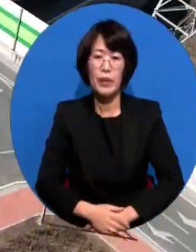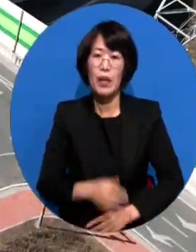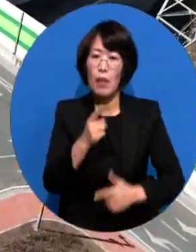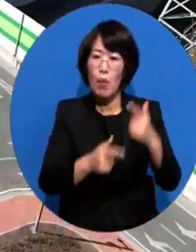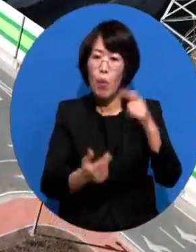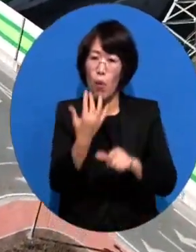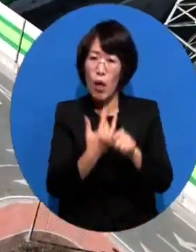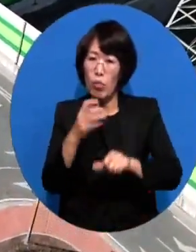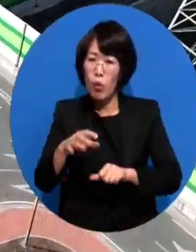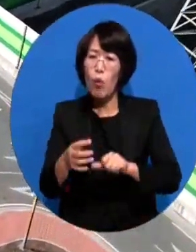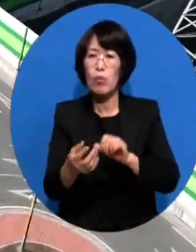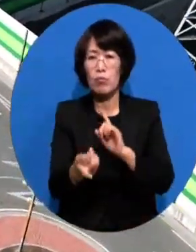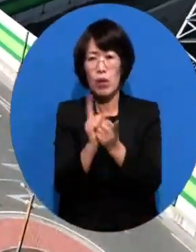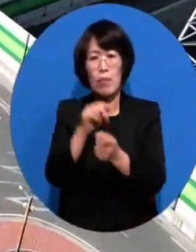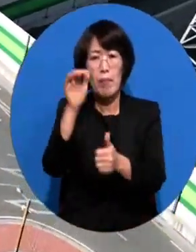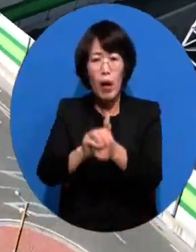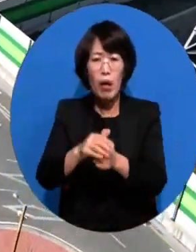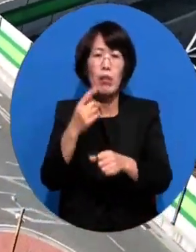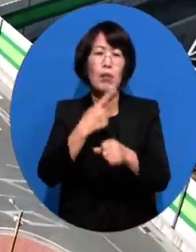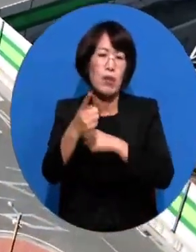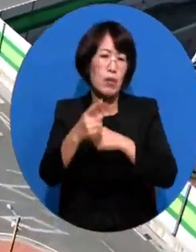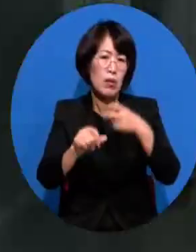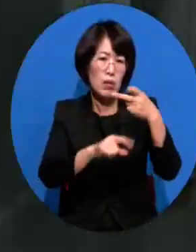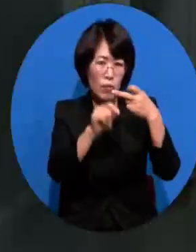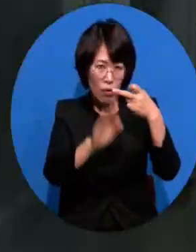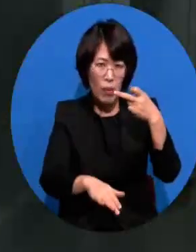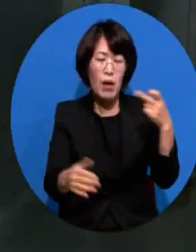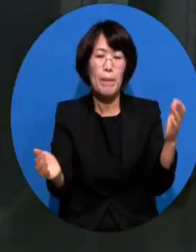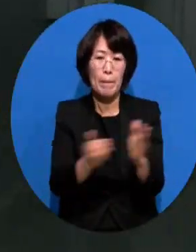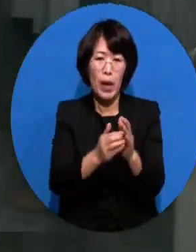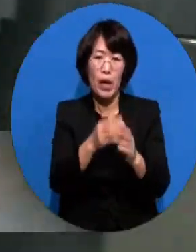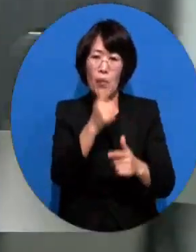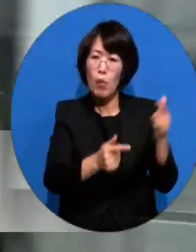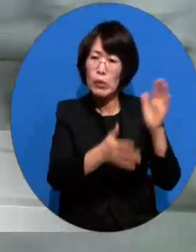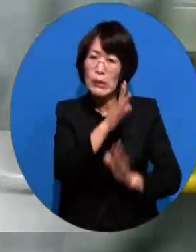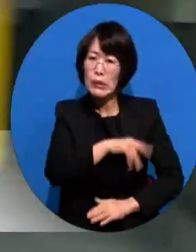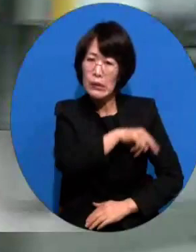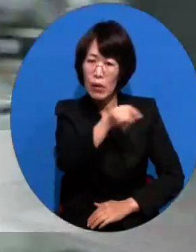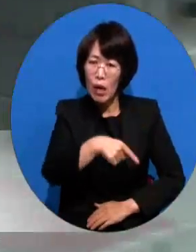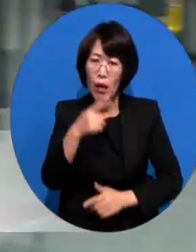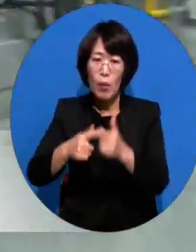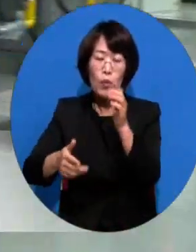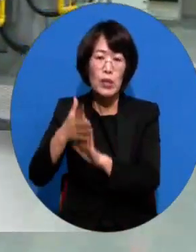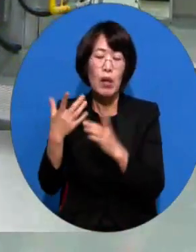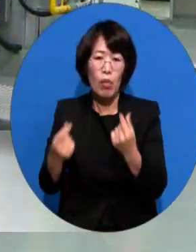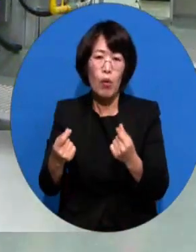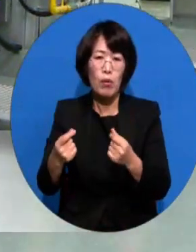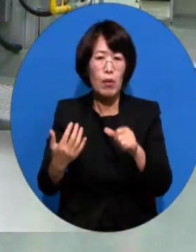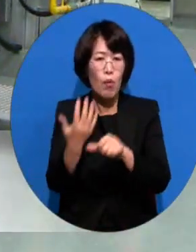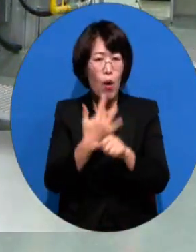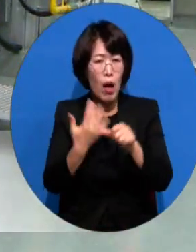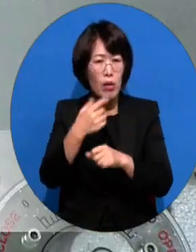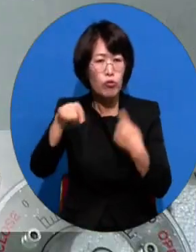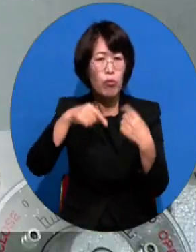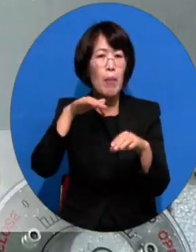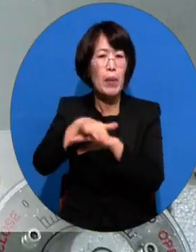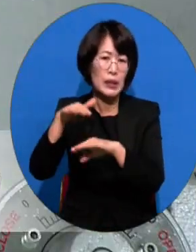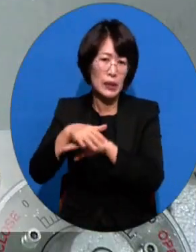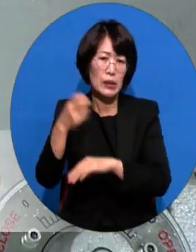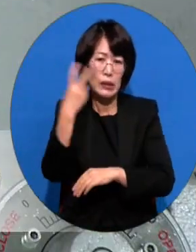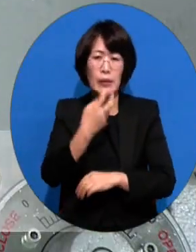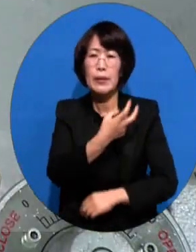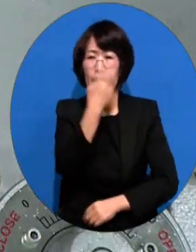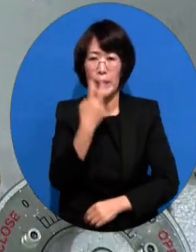목포 화장장 위탁 운영은 내년 말 종료될 예정. 목포시 의회는 목포시와 함께 화장장 운영 방식 등에 대한